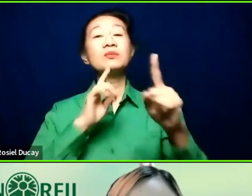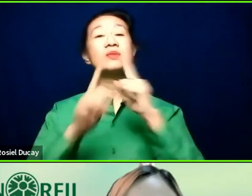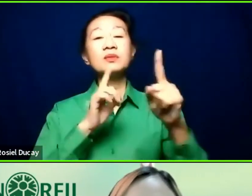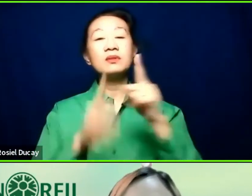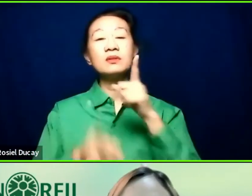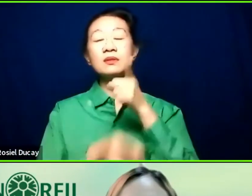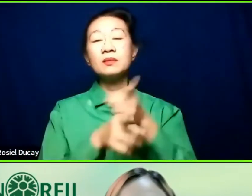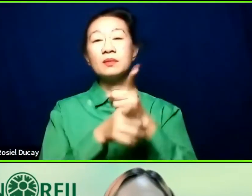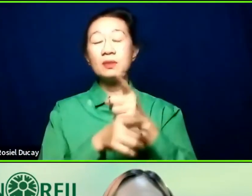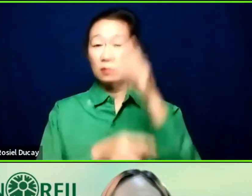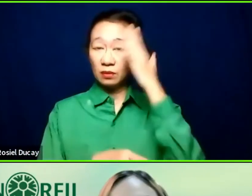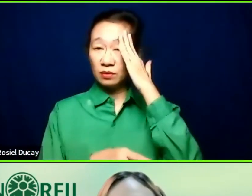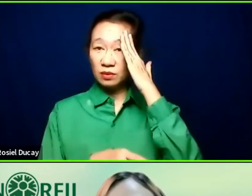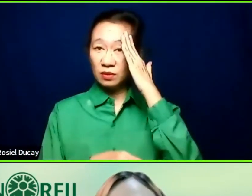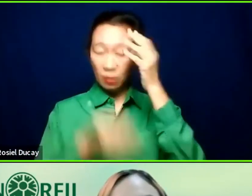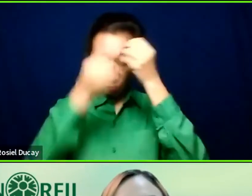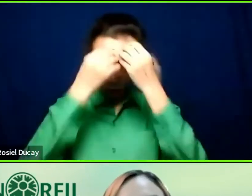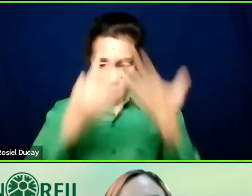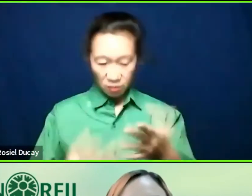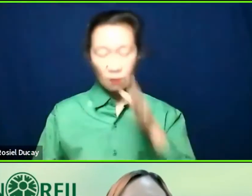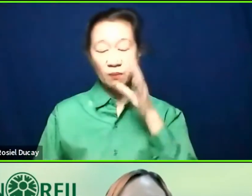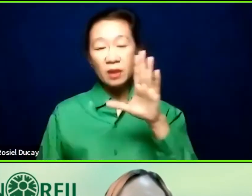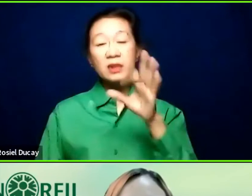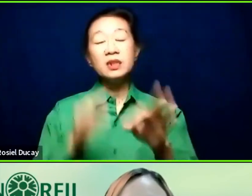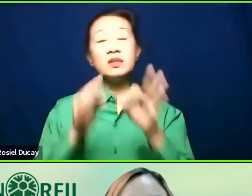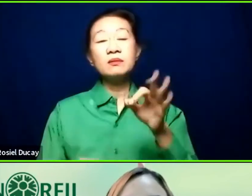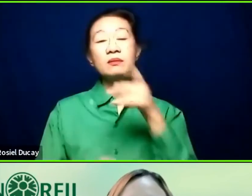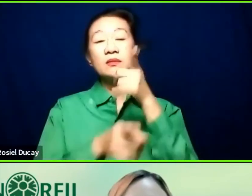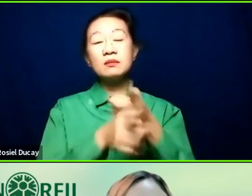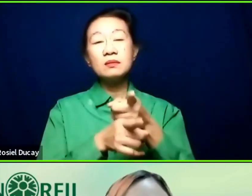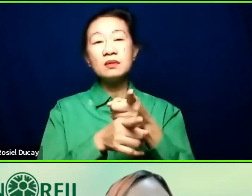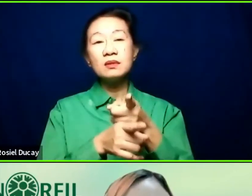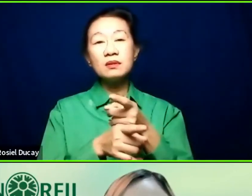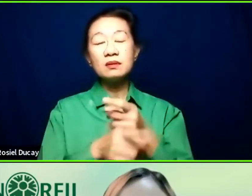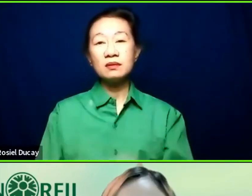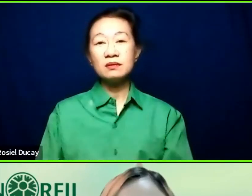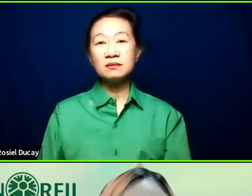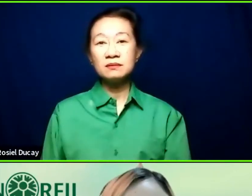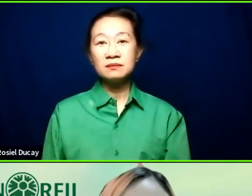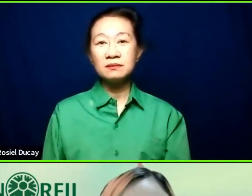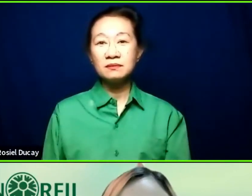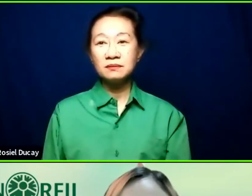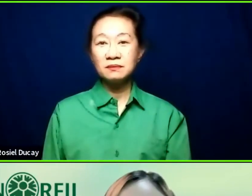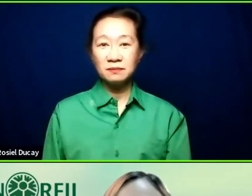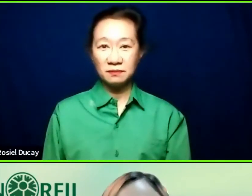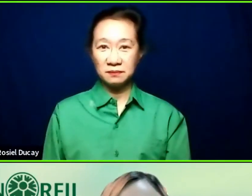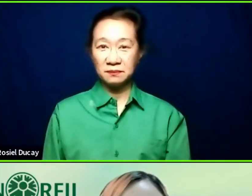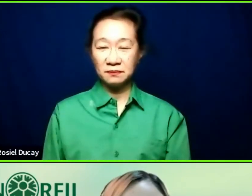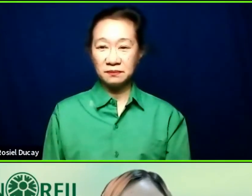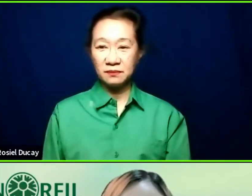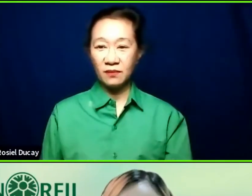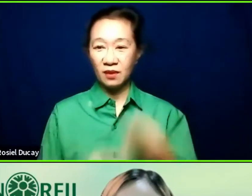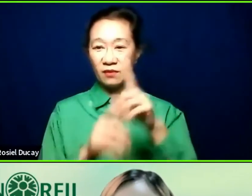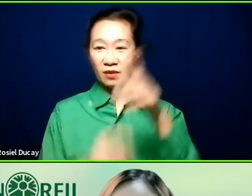maayos. Marunong naman po siyang sumunod sa utos, basta maayos lang po. Ayun po. Okay. From a parent po